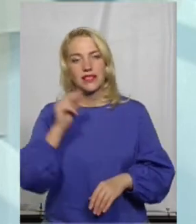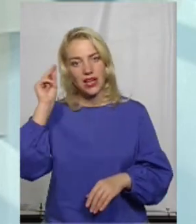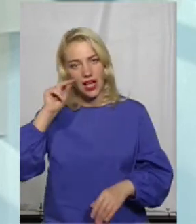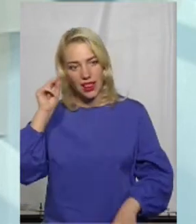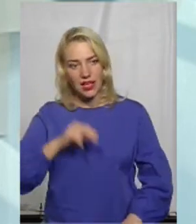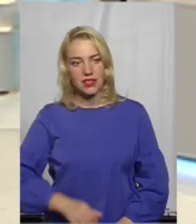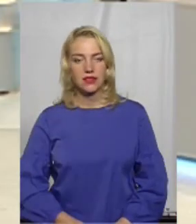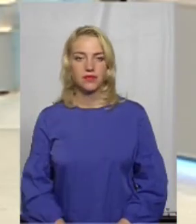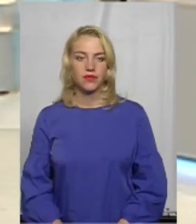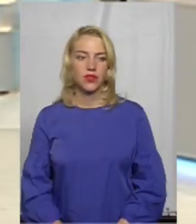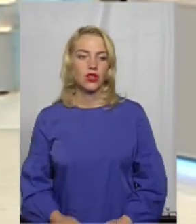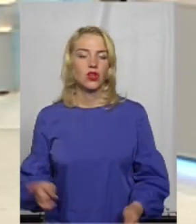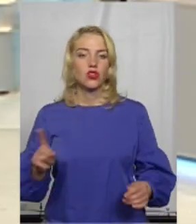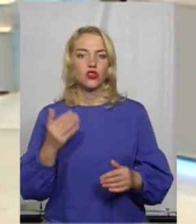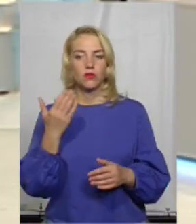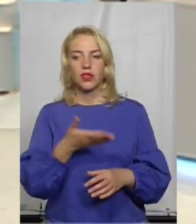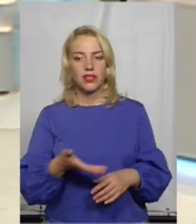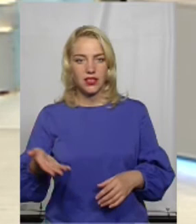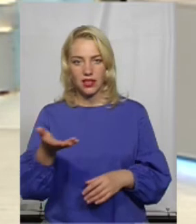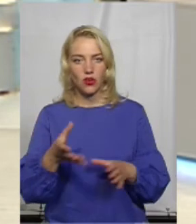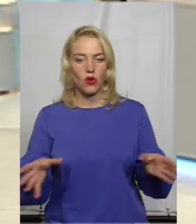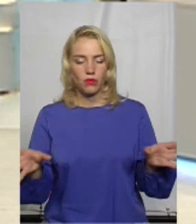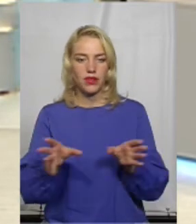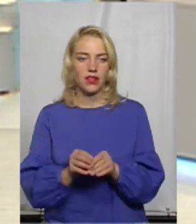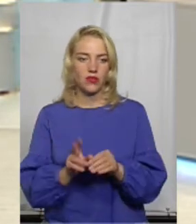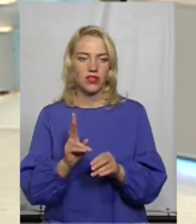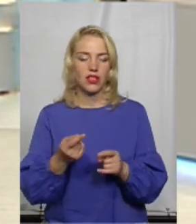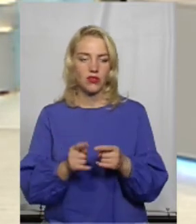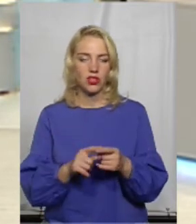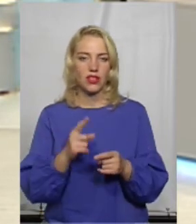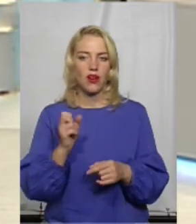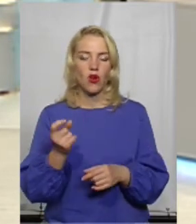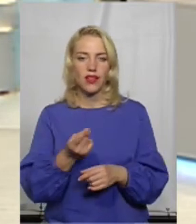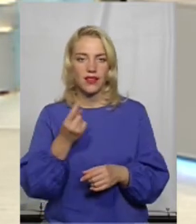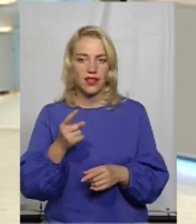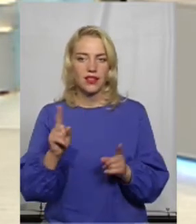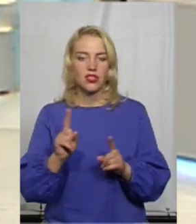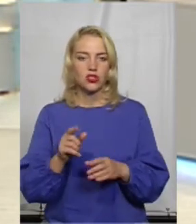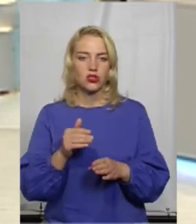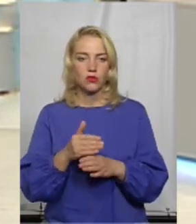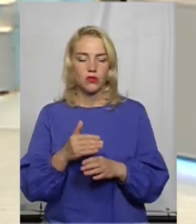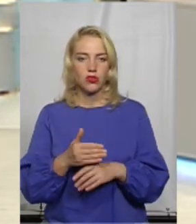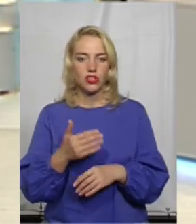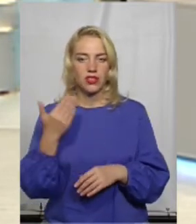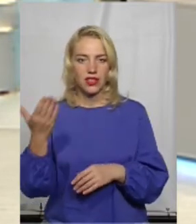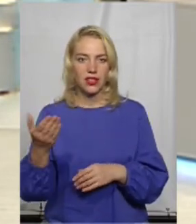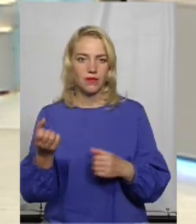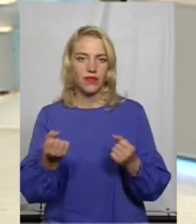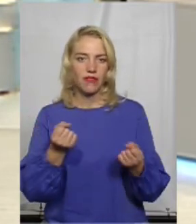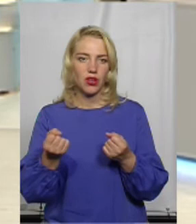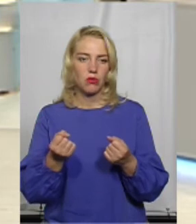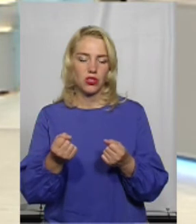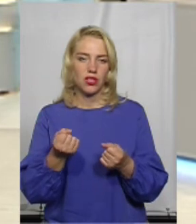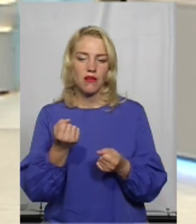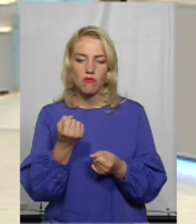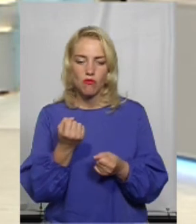майстер-класи, щоб їх об'єднувати, щоб знаходити оте єдине, яке допоможе їм побороти